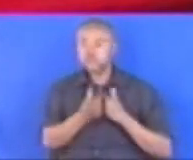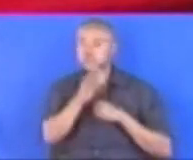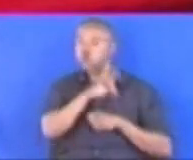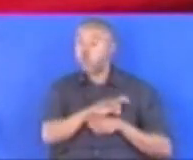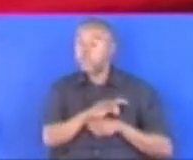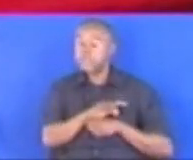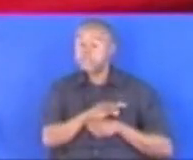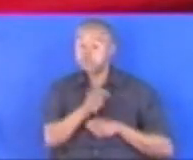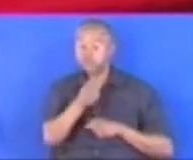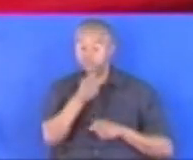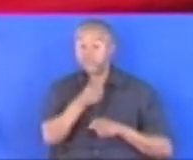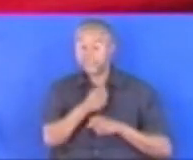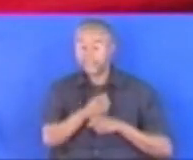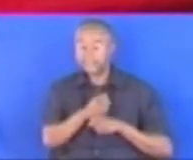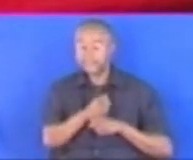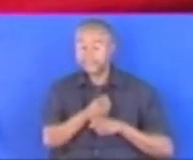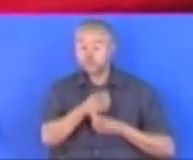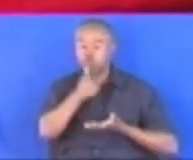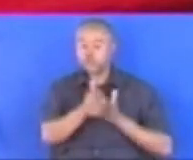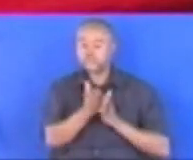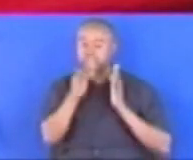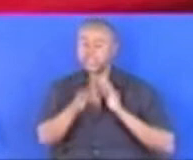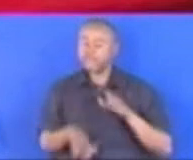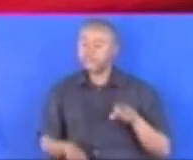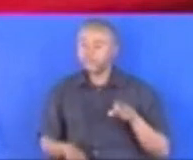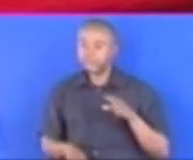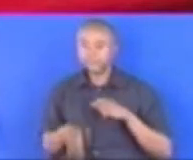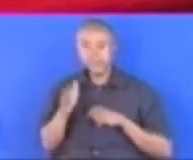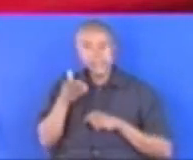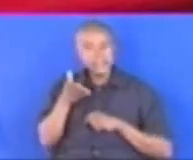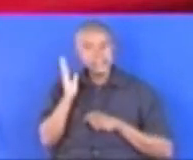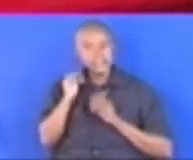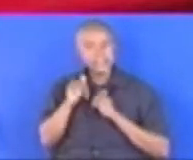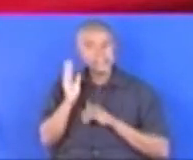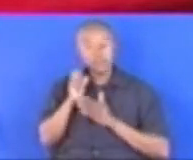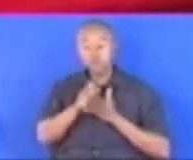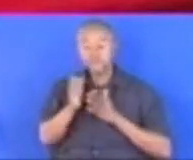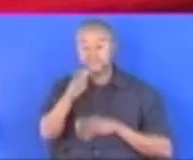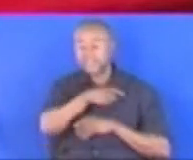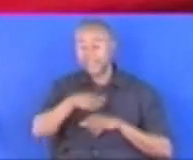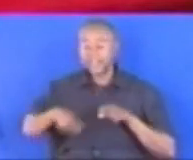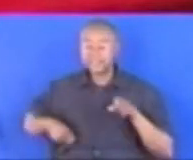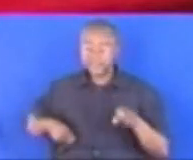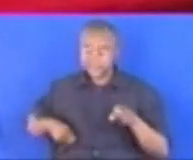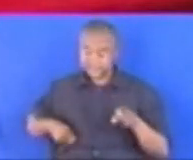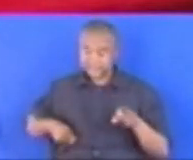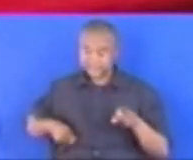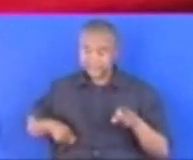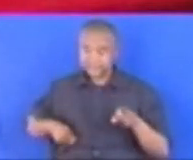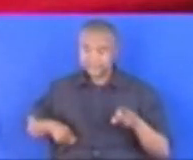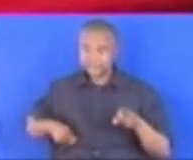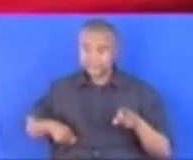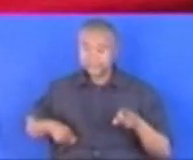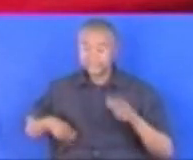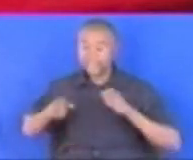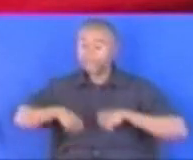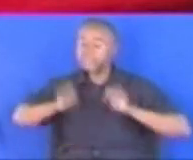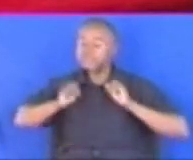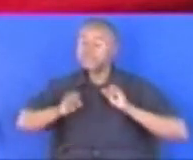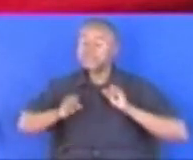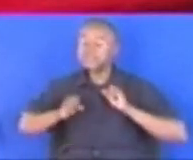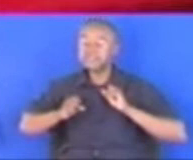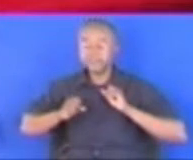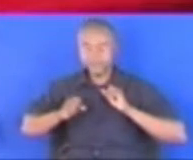wa sekta ya afya uanze mara moja. Serikali na hususan ofisi ya Rais Management ya utumishi wa umma